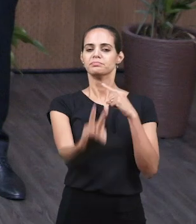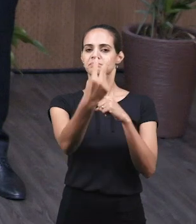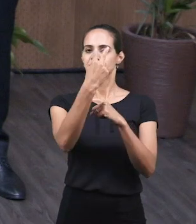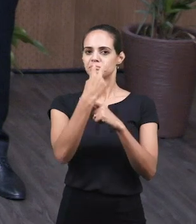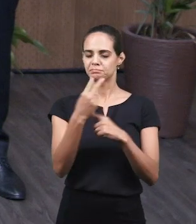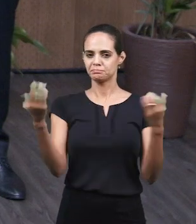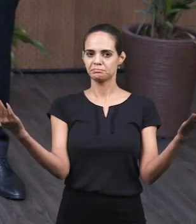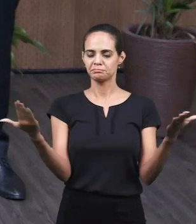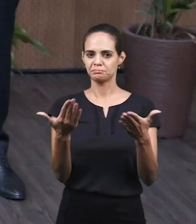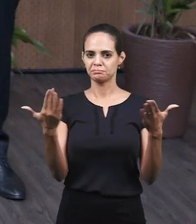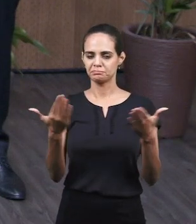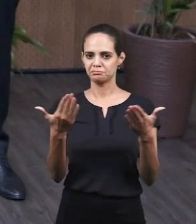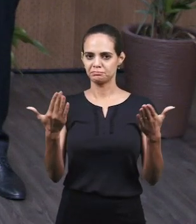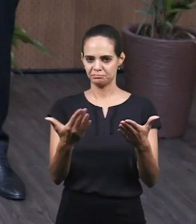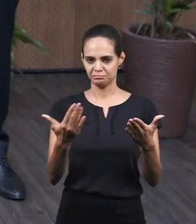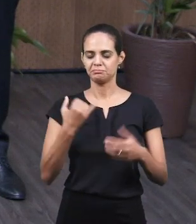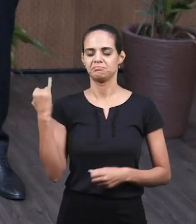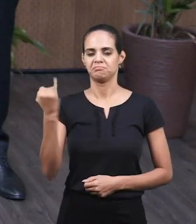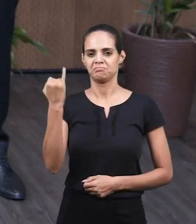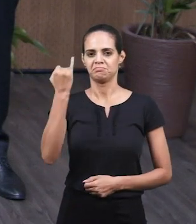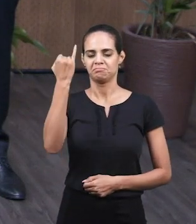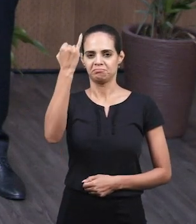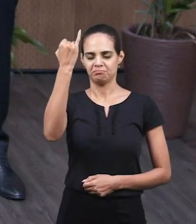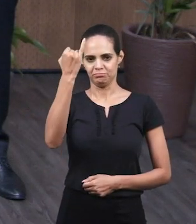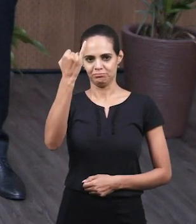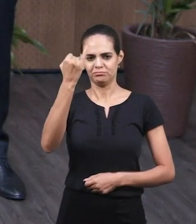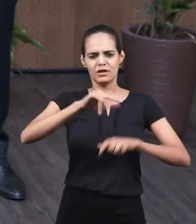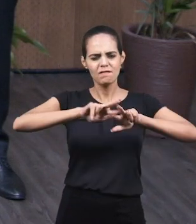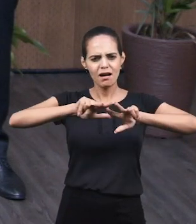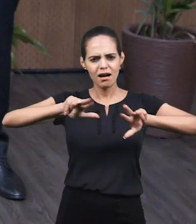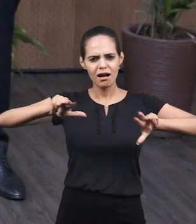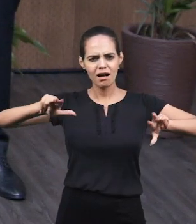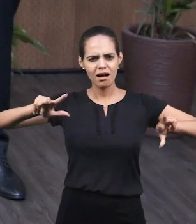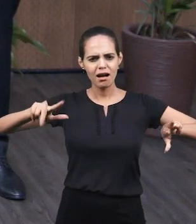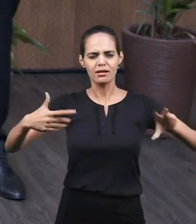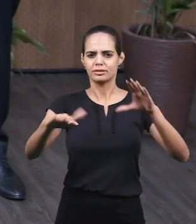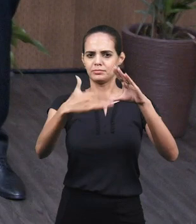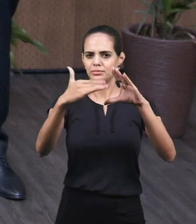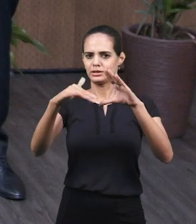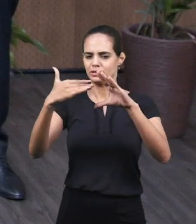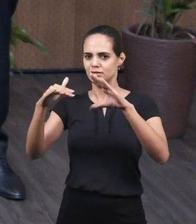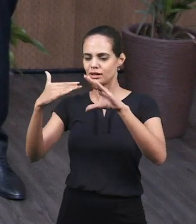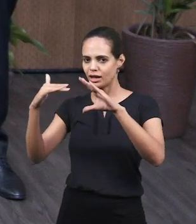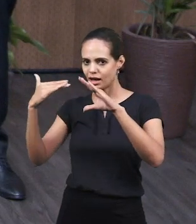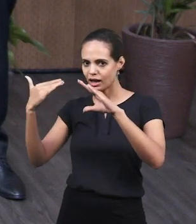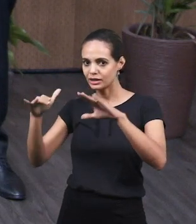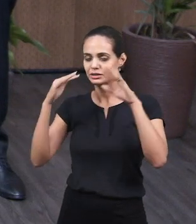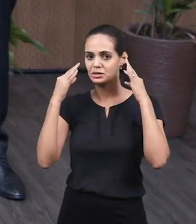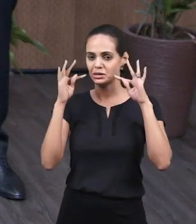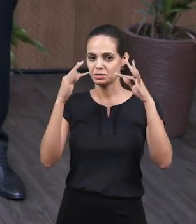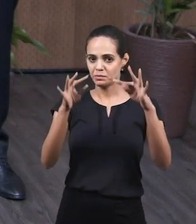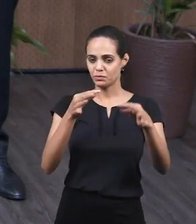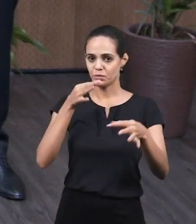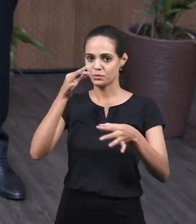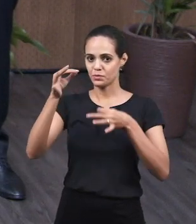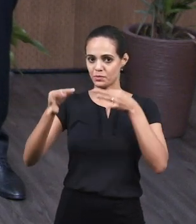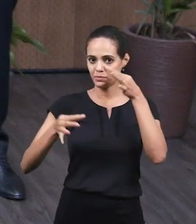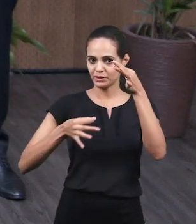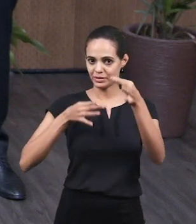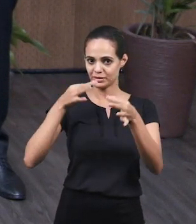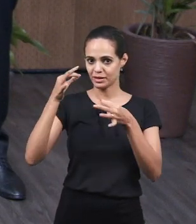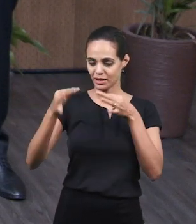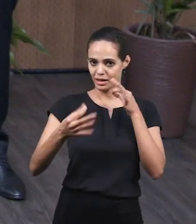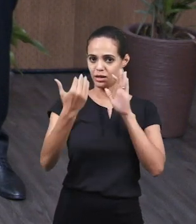audience. Nous avons reçu plusieurs messages avec des témoignages et des commentaires sur la programmation